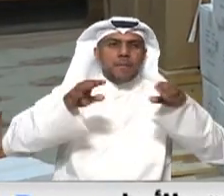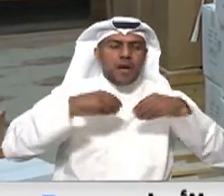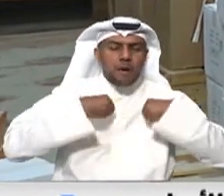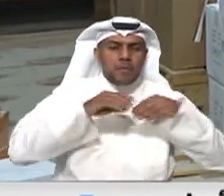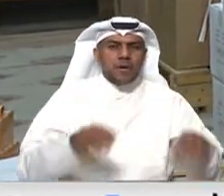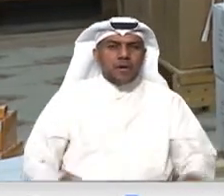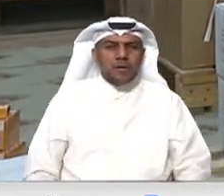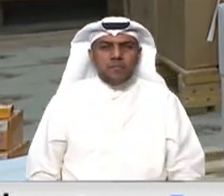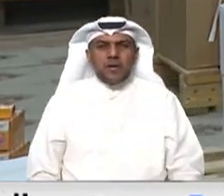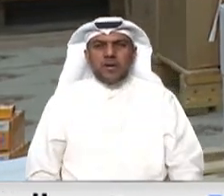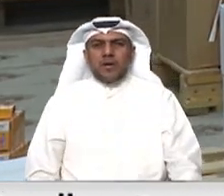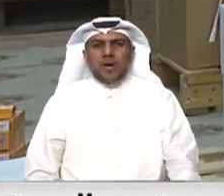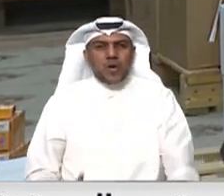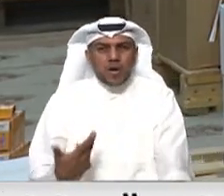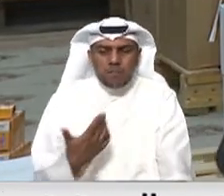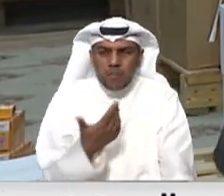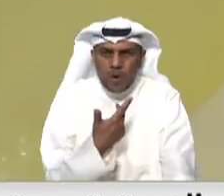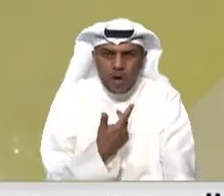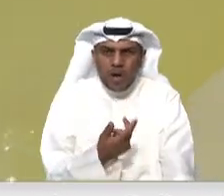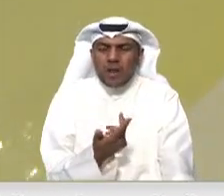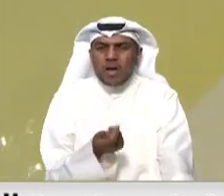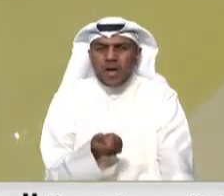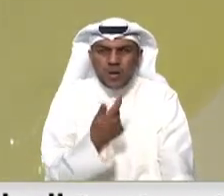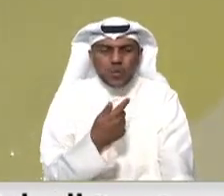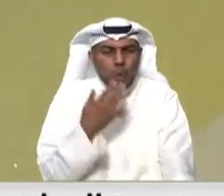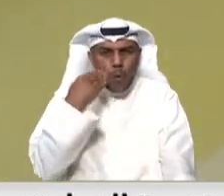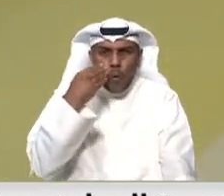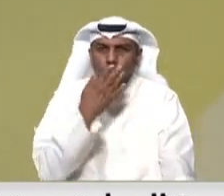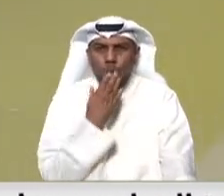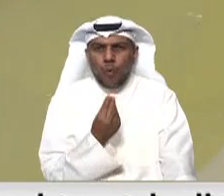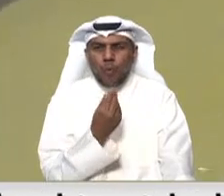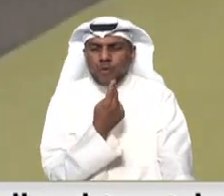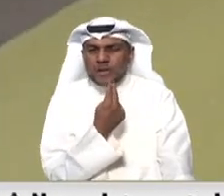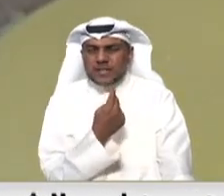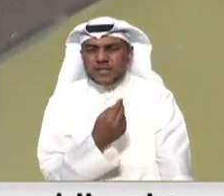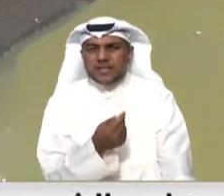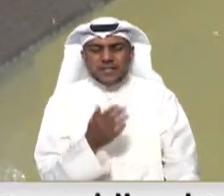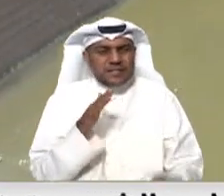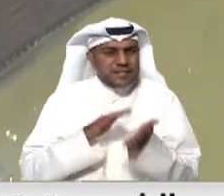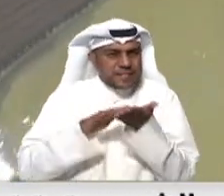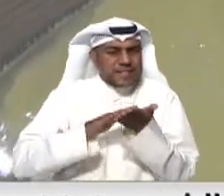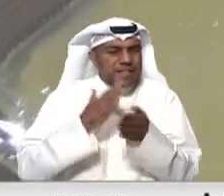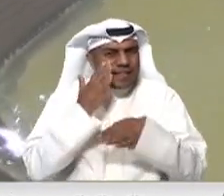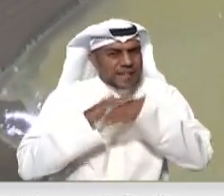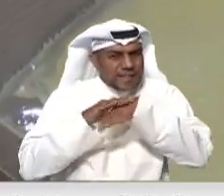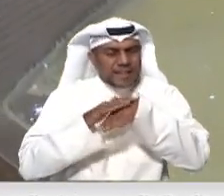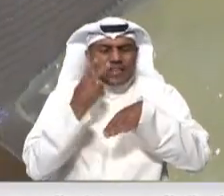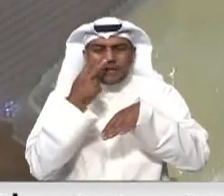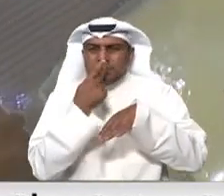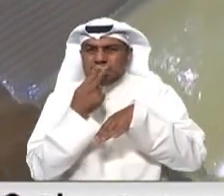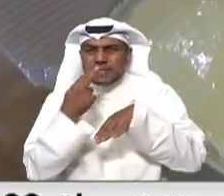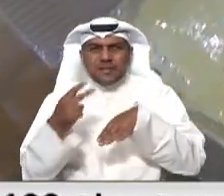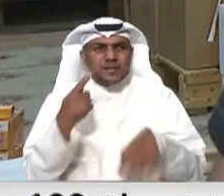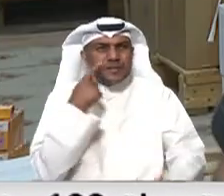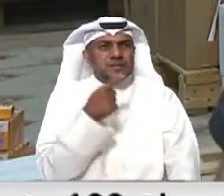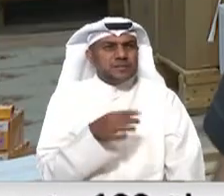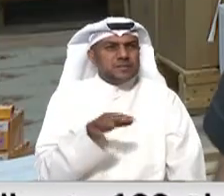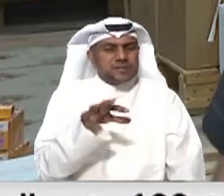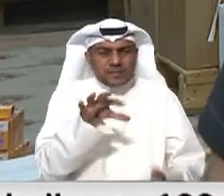طبيه او مواد تستخدم في التجميل منتهيه الصلاحيه بالاساس يقوم في نزع التاريخ الصلاحيه